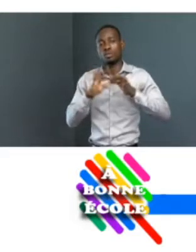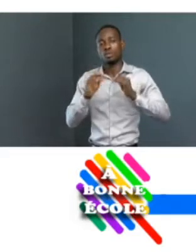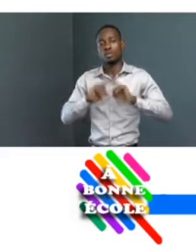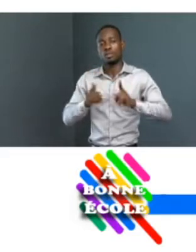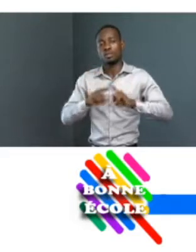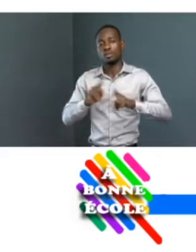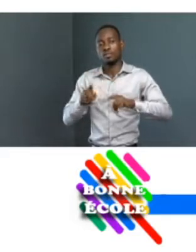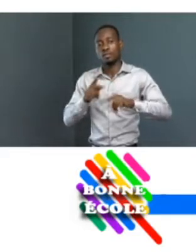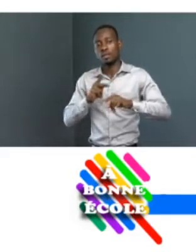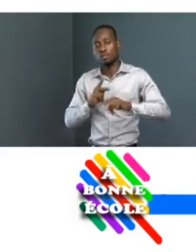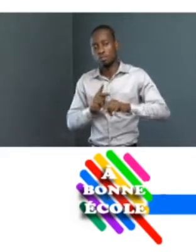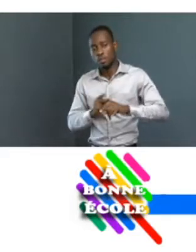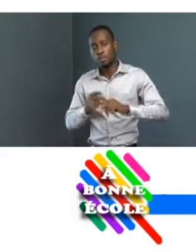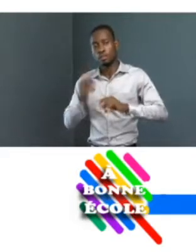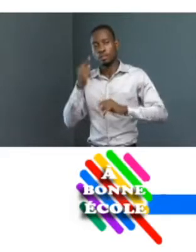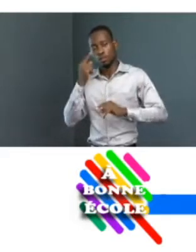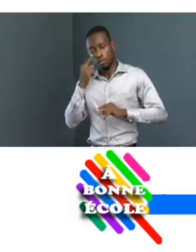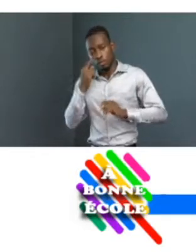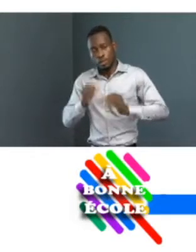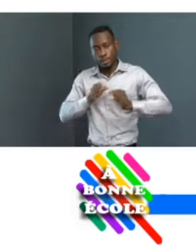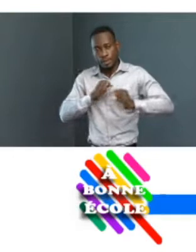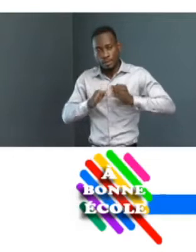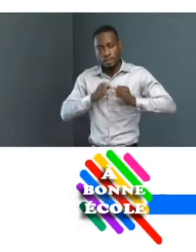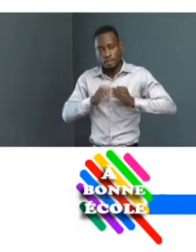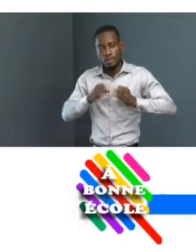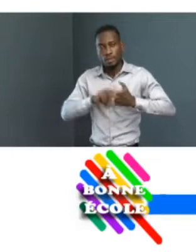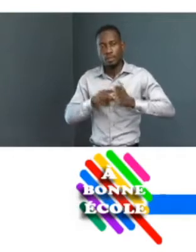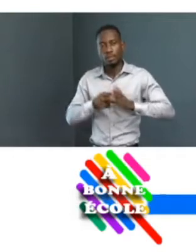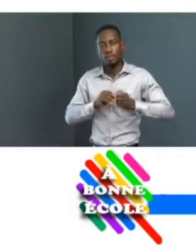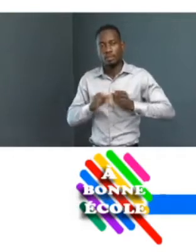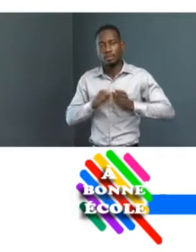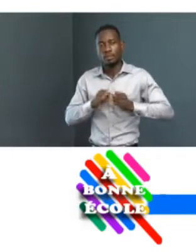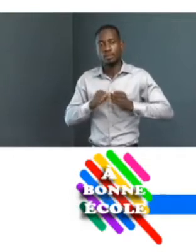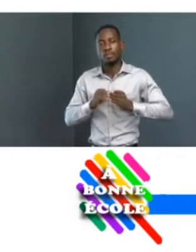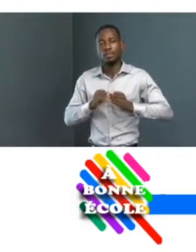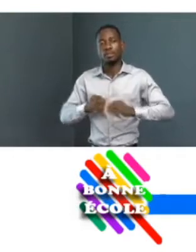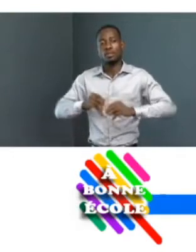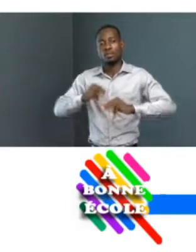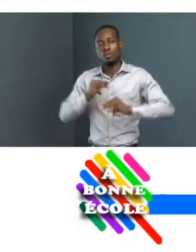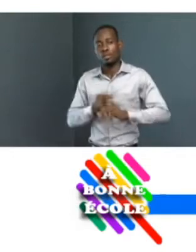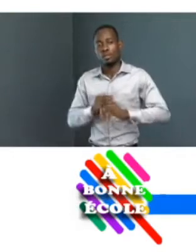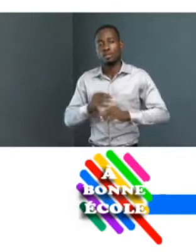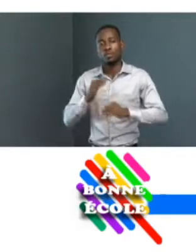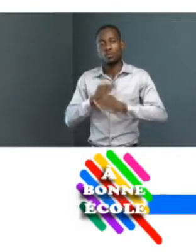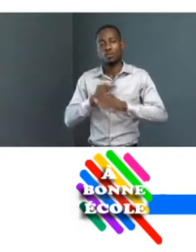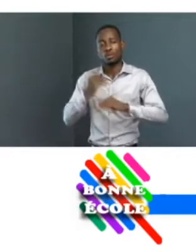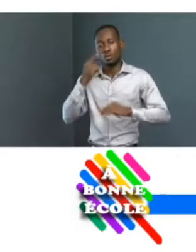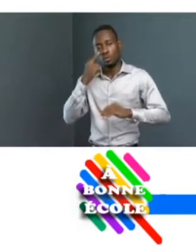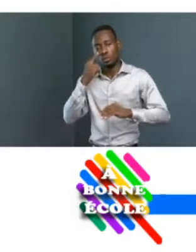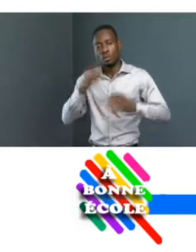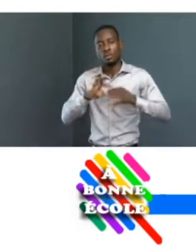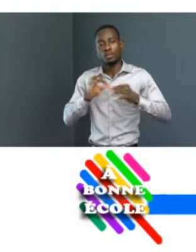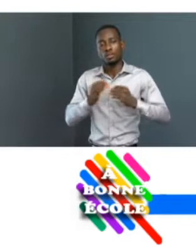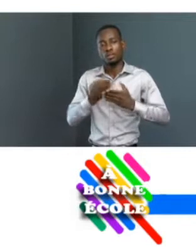parties de l'œil, expliquer le mécanisme de fonctionnement de l'œil, citer